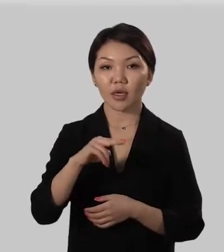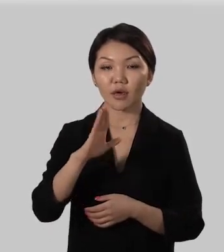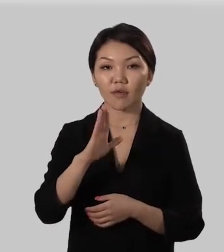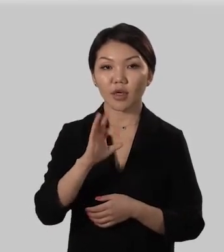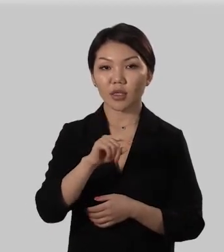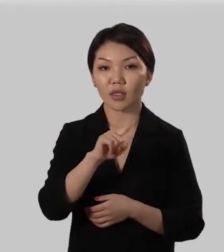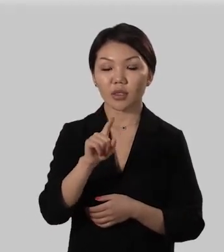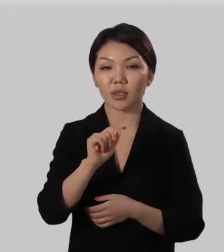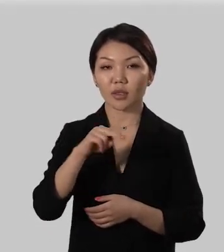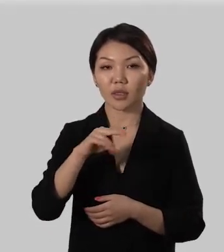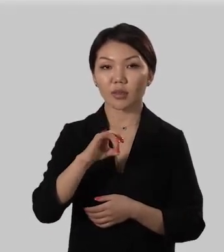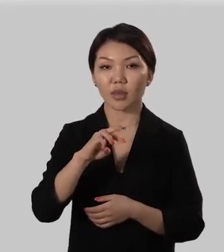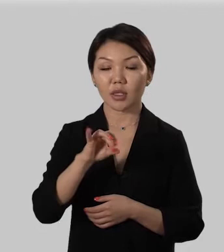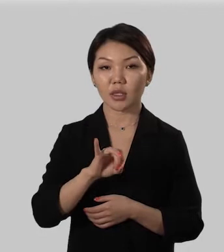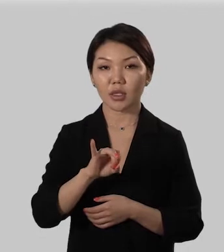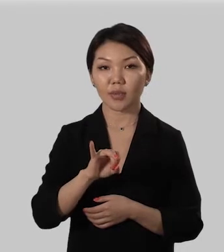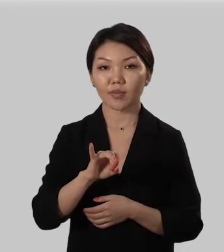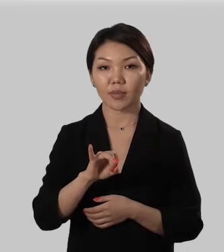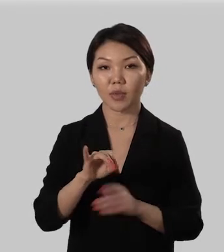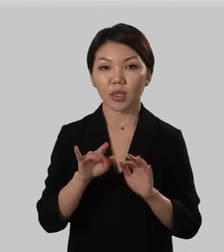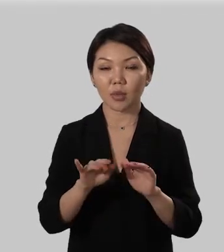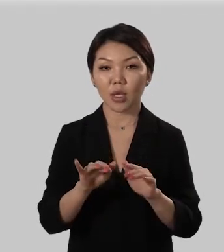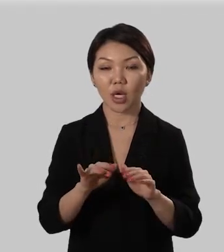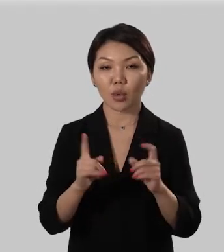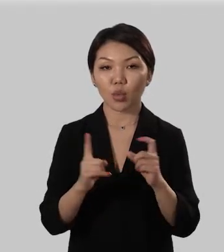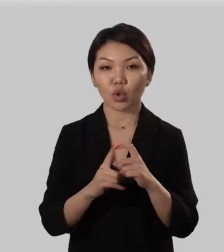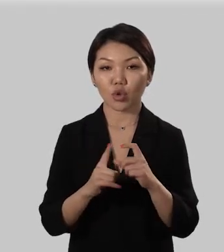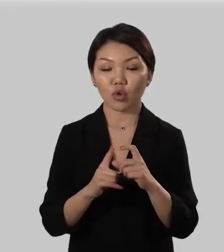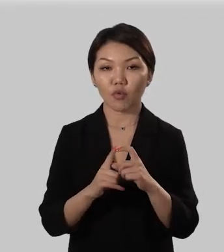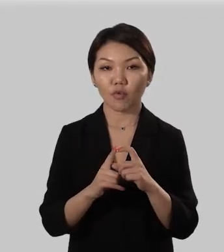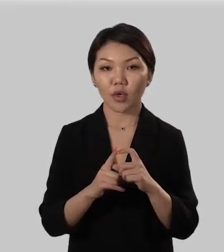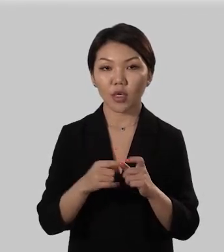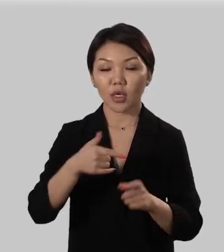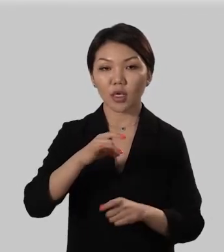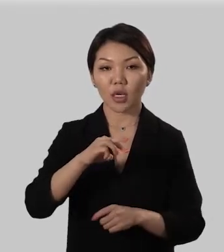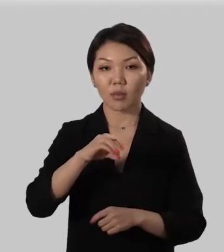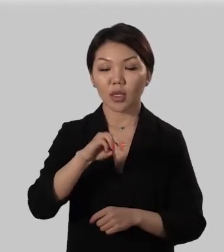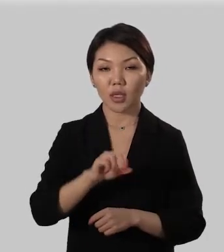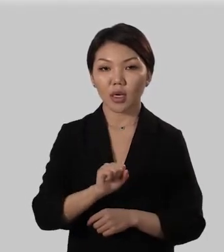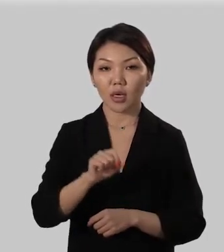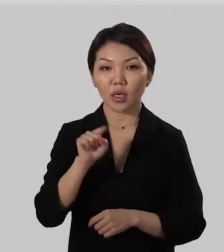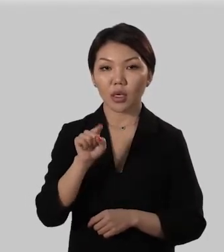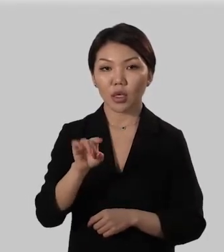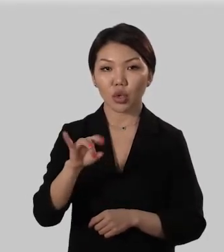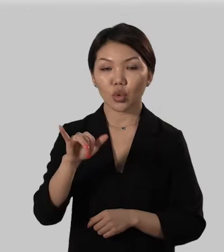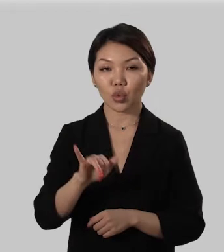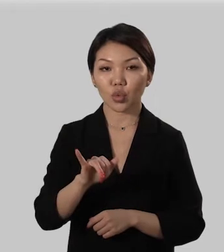набираем через систему поиска название портала грамота ru